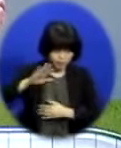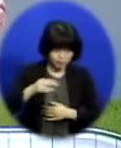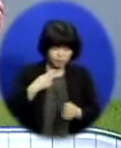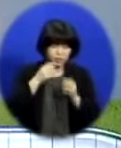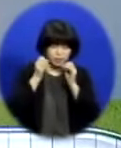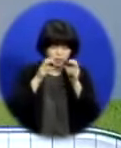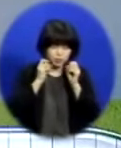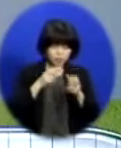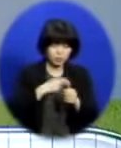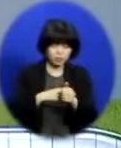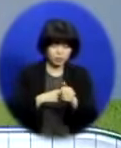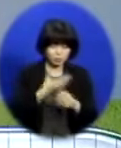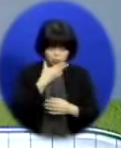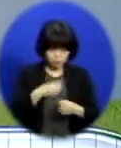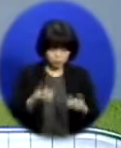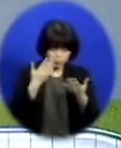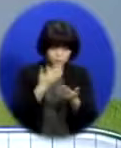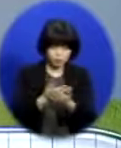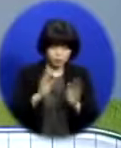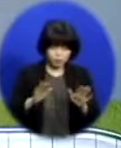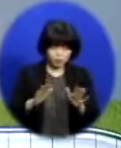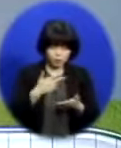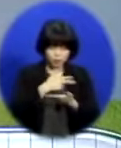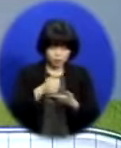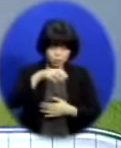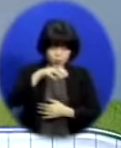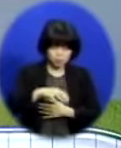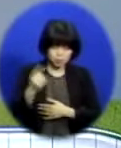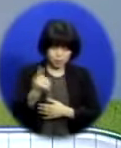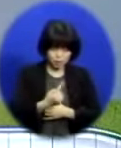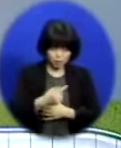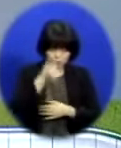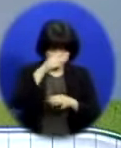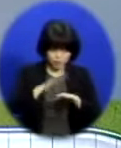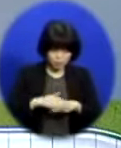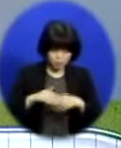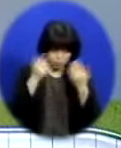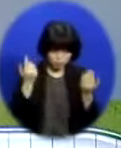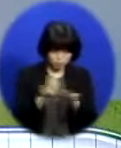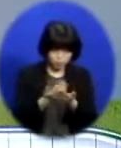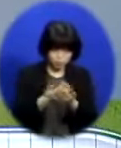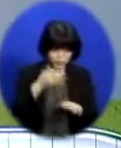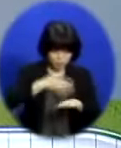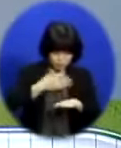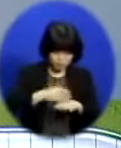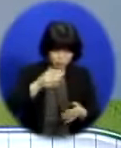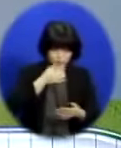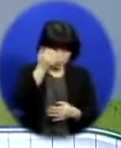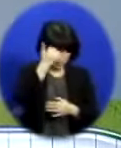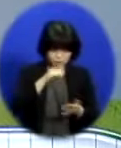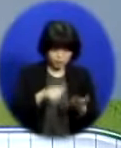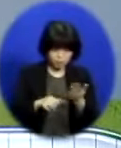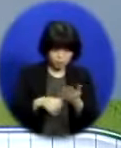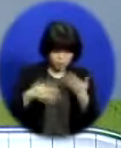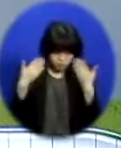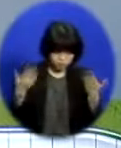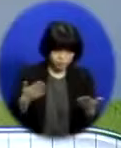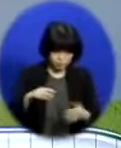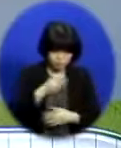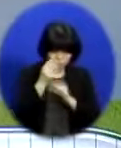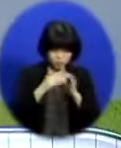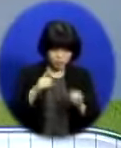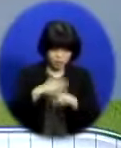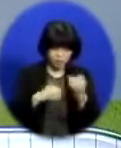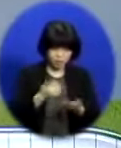축복하소서 오늘도 주님 앞에 나와 예배하고 전심으로 감사와 예물을 드린 성도들을 또한 하나님의